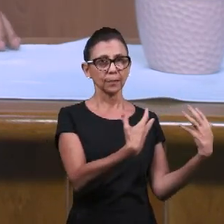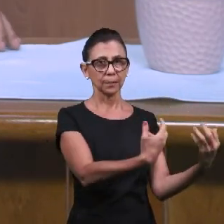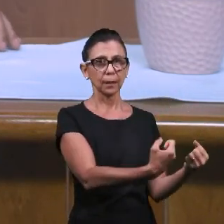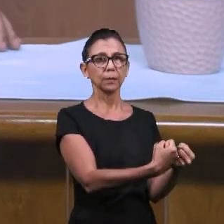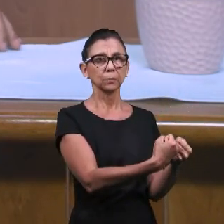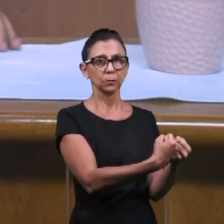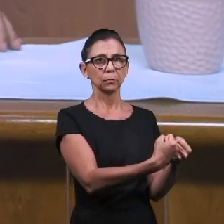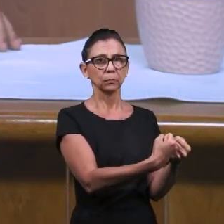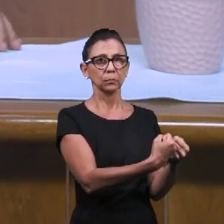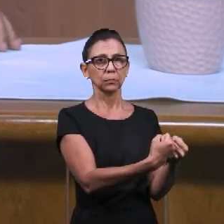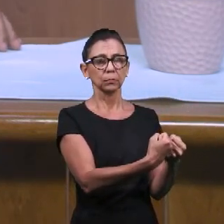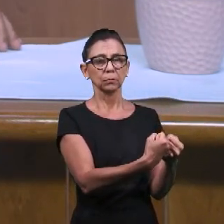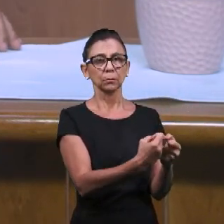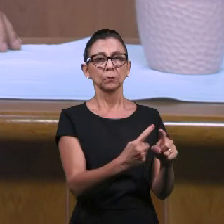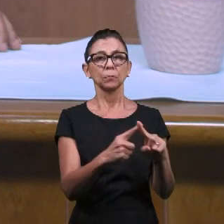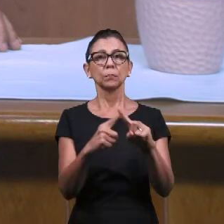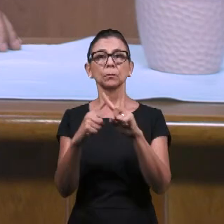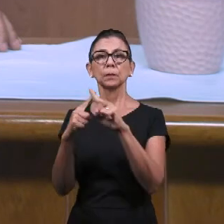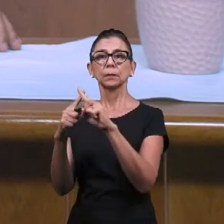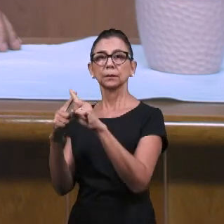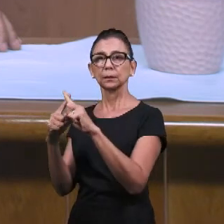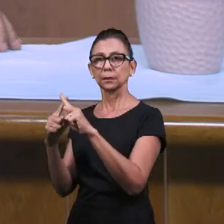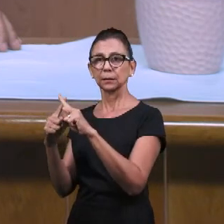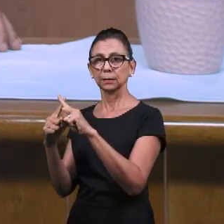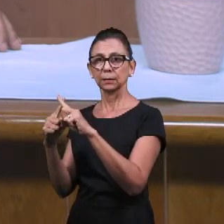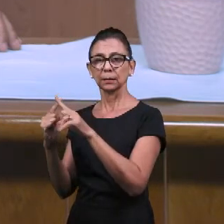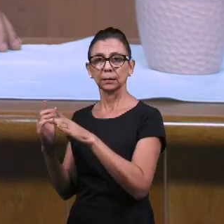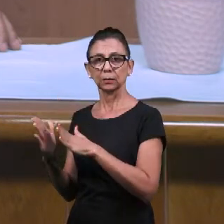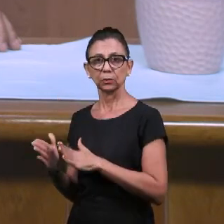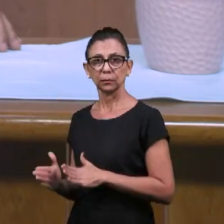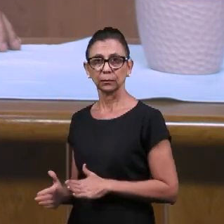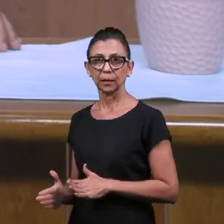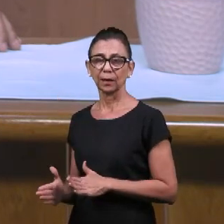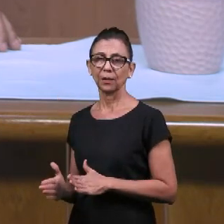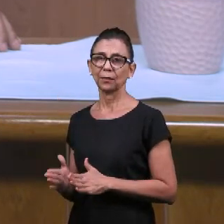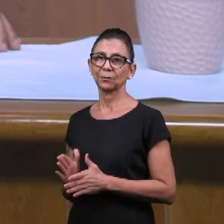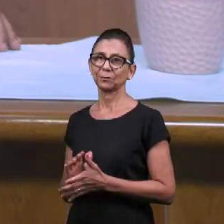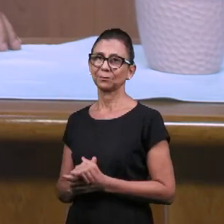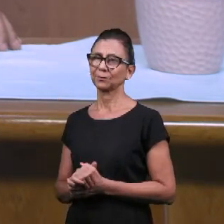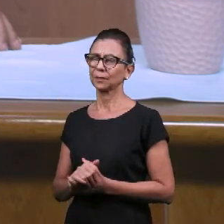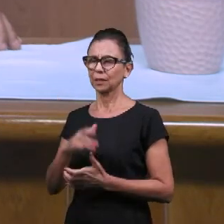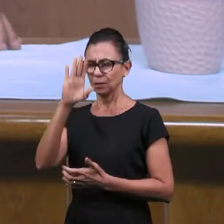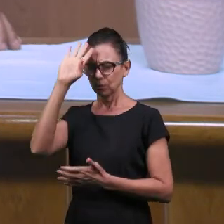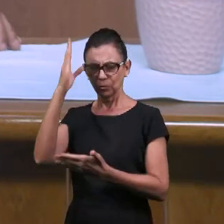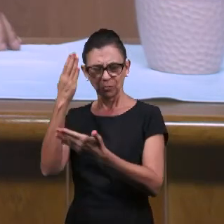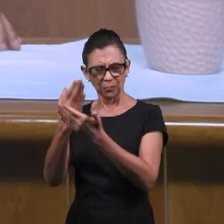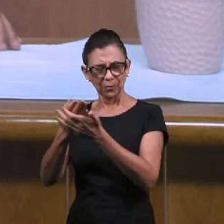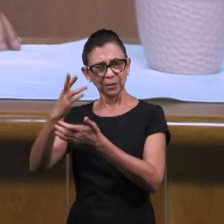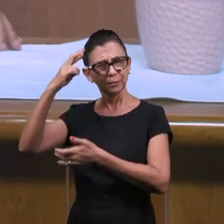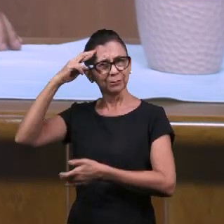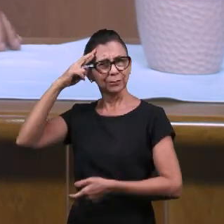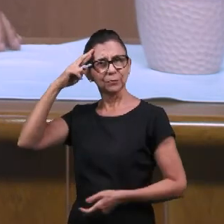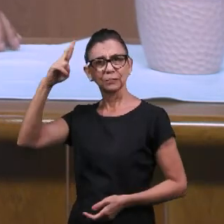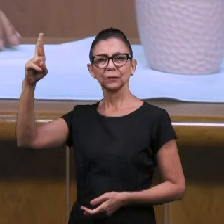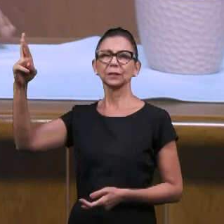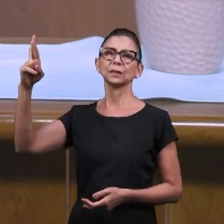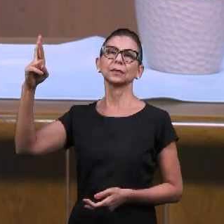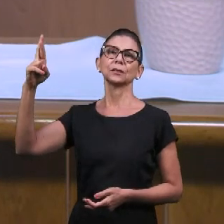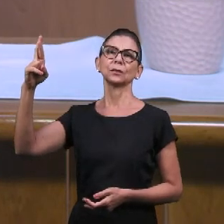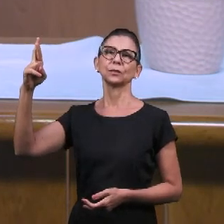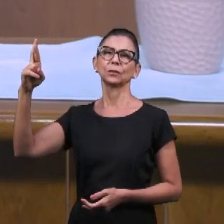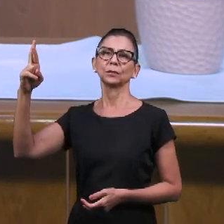обмануть тех, кто желает ресурсы царя этой жизни. Но верная церковь,